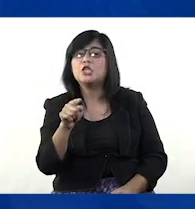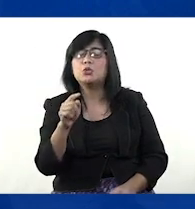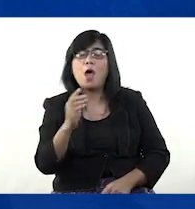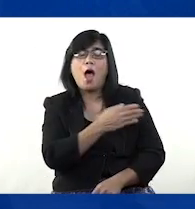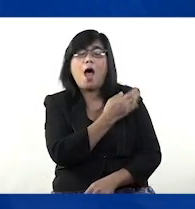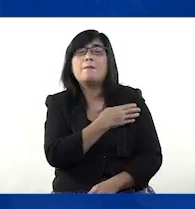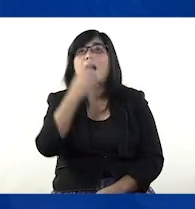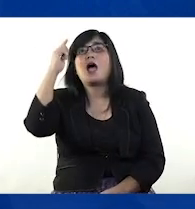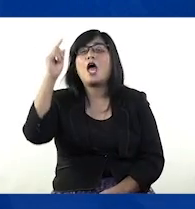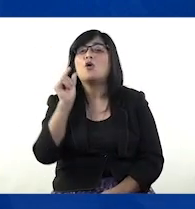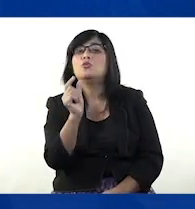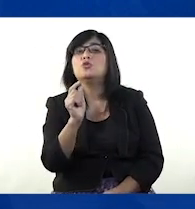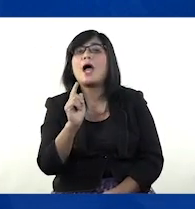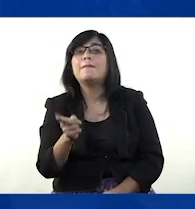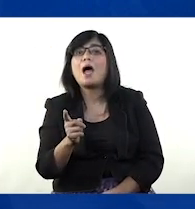kebaikanmu